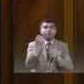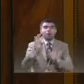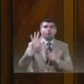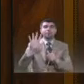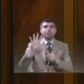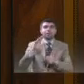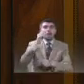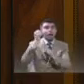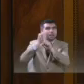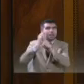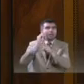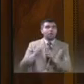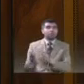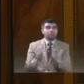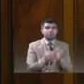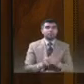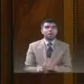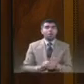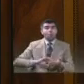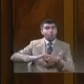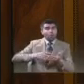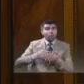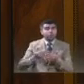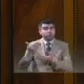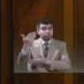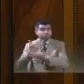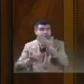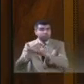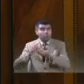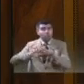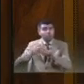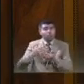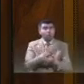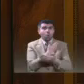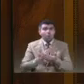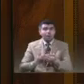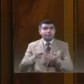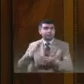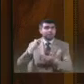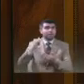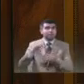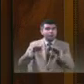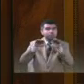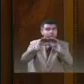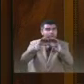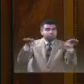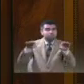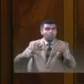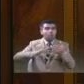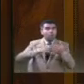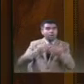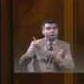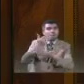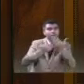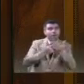2015. كما تسعى الحكومة إلى نهج سياسة اقتصادية قادرة على تحقيق نسب نمو اقتصادي مهمة